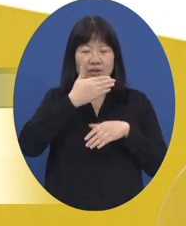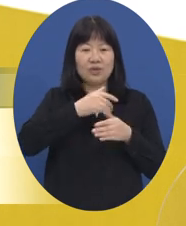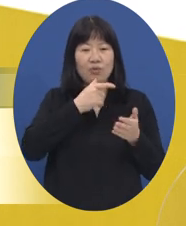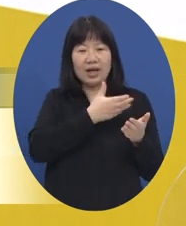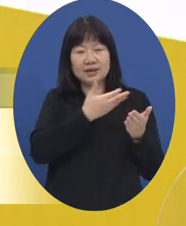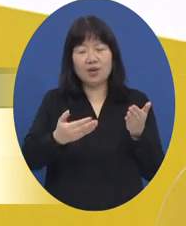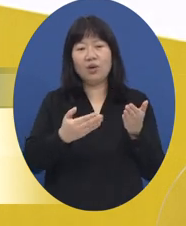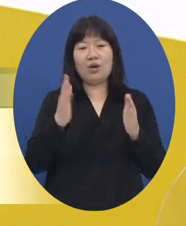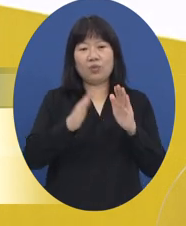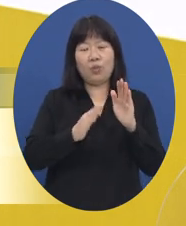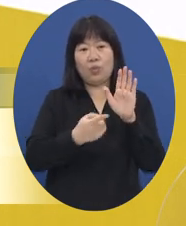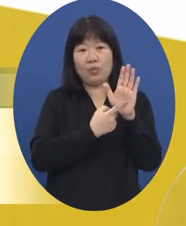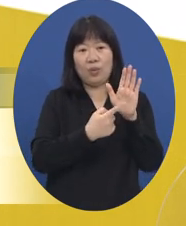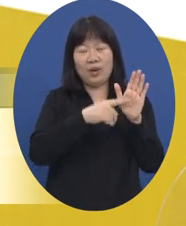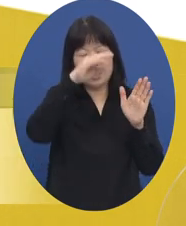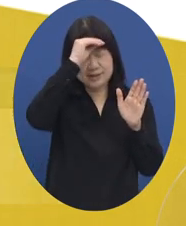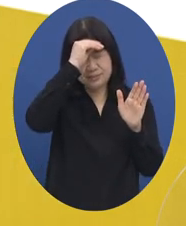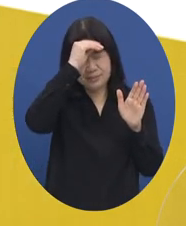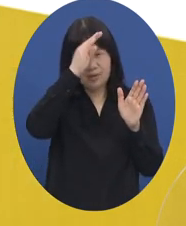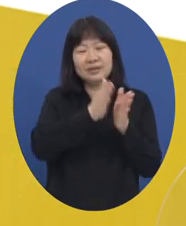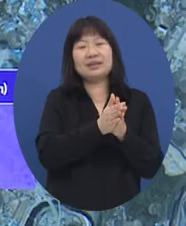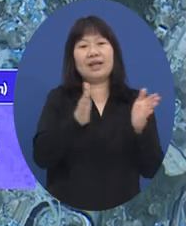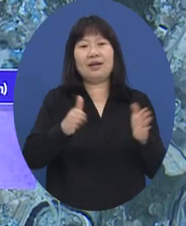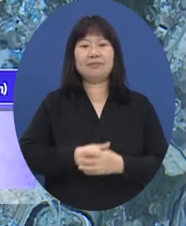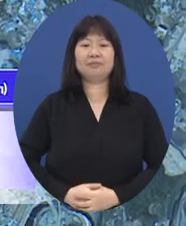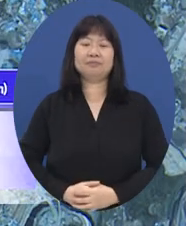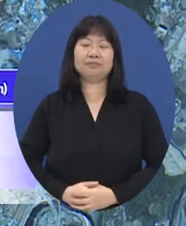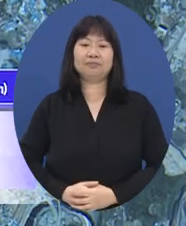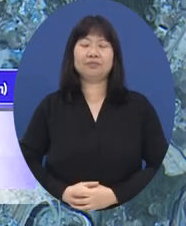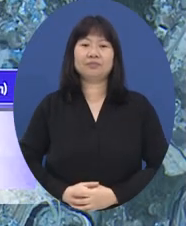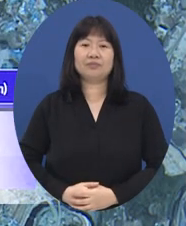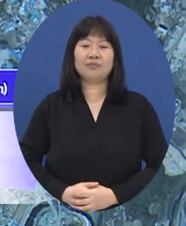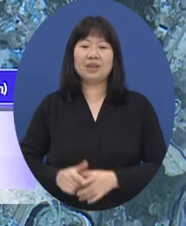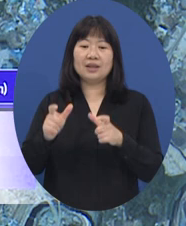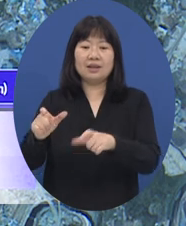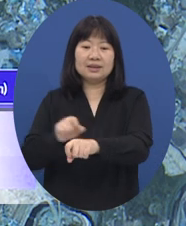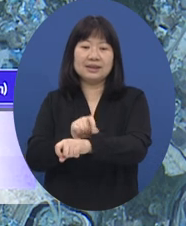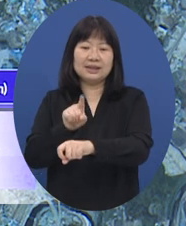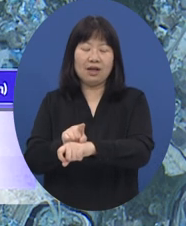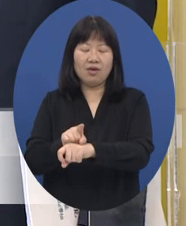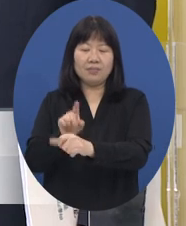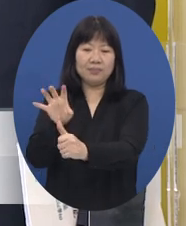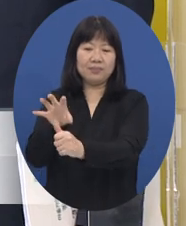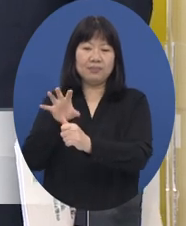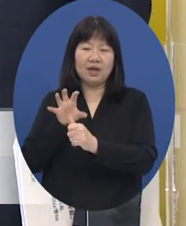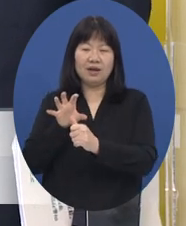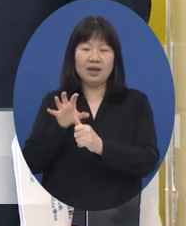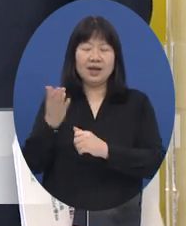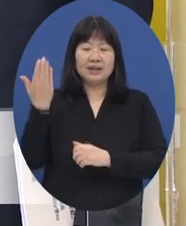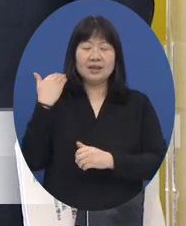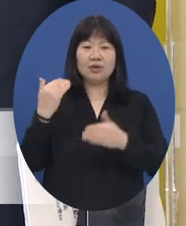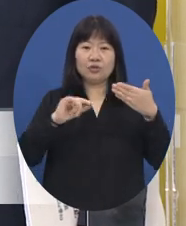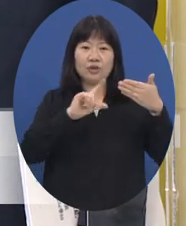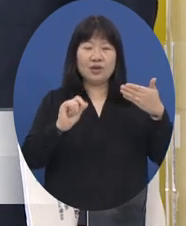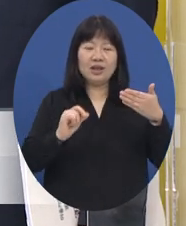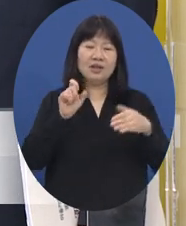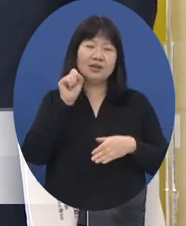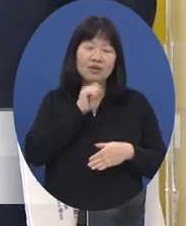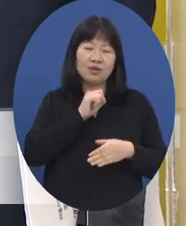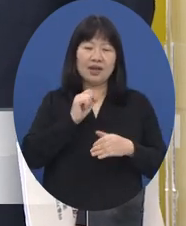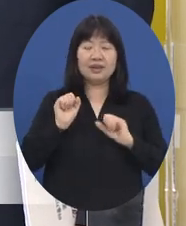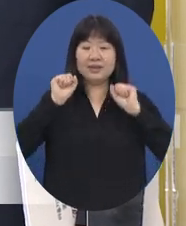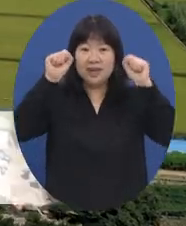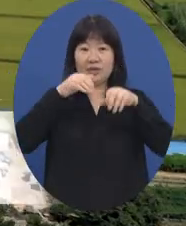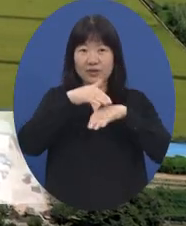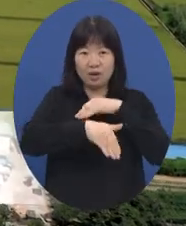시범적으로 추진하게 되었습니다 경기도는 지역특성을 고려해 지난 9월 여가 체육 형의 포천시